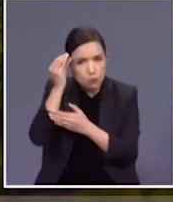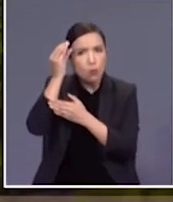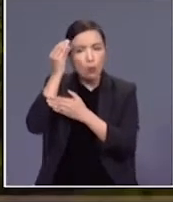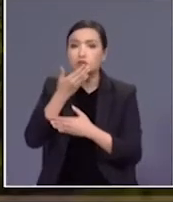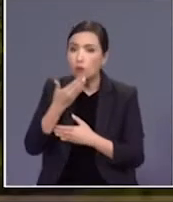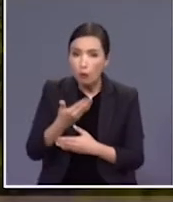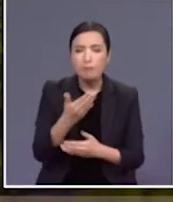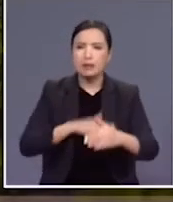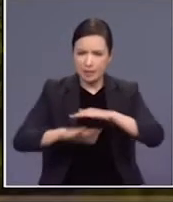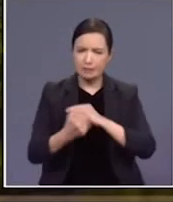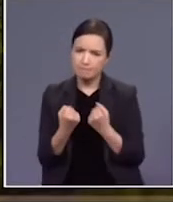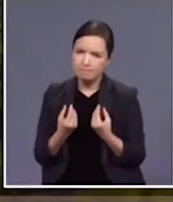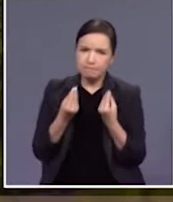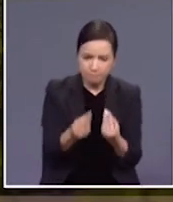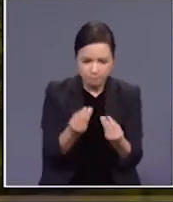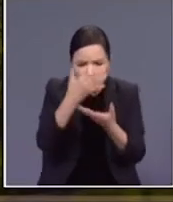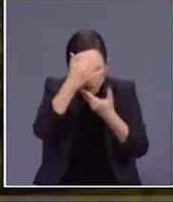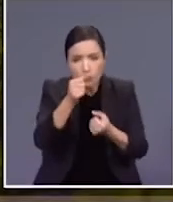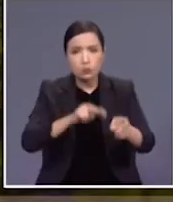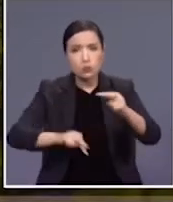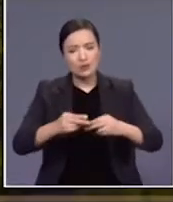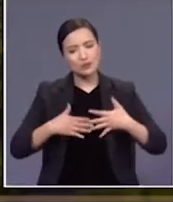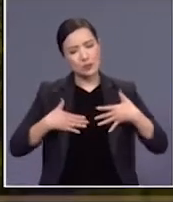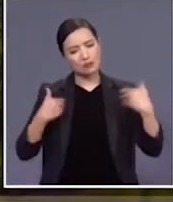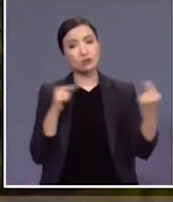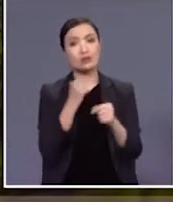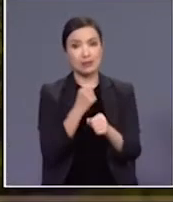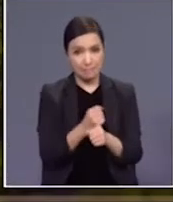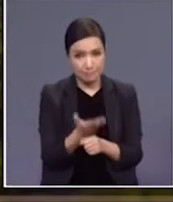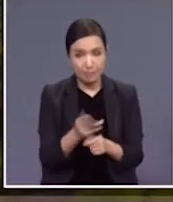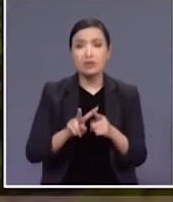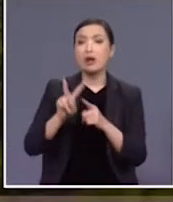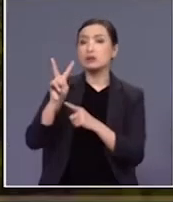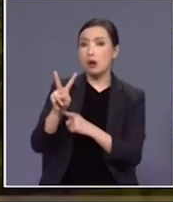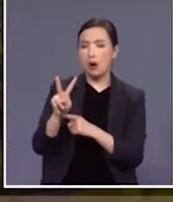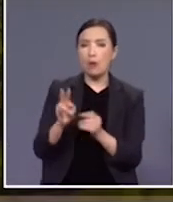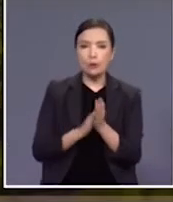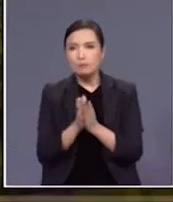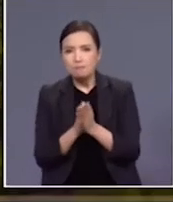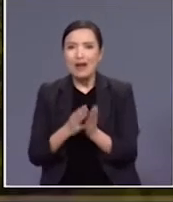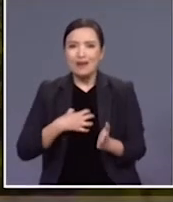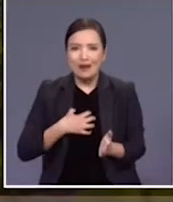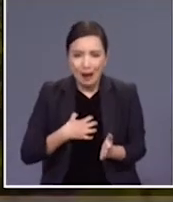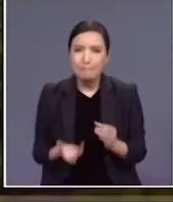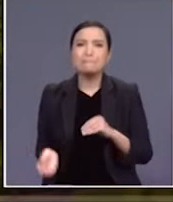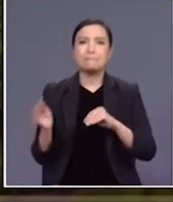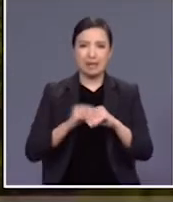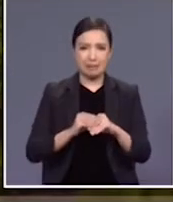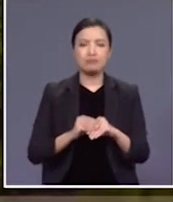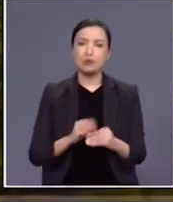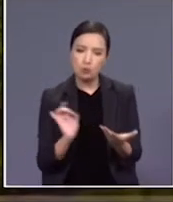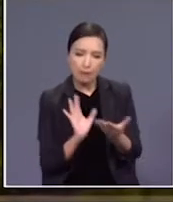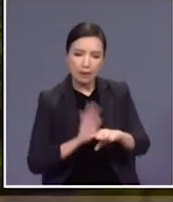ที่จะทำให้เกิดความทุ่มเทเอาใจใส่และมีความสุขกับสิ่งที่ทำ 2. การสร้างแรงจูงใจและการเพิ่มศักยภาพการทำเกษต